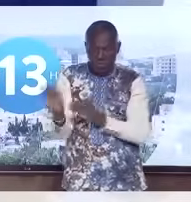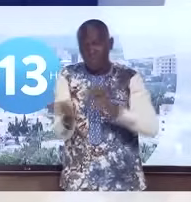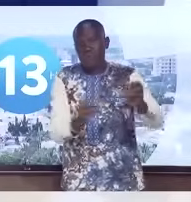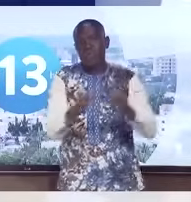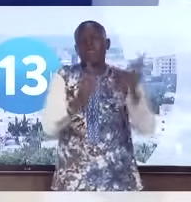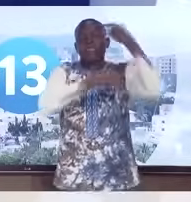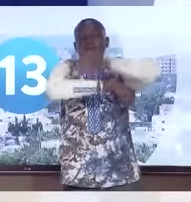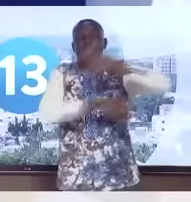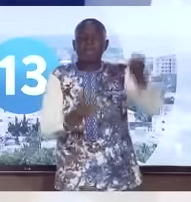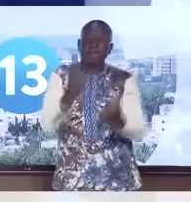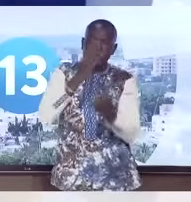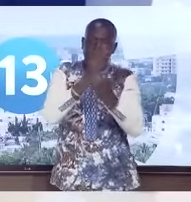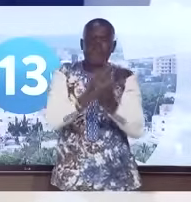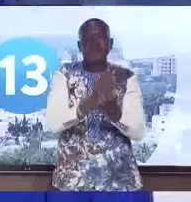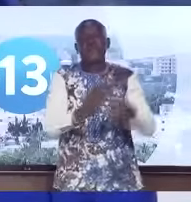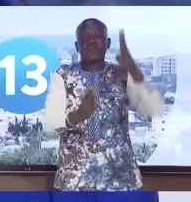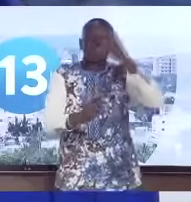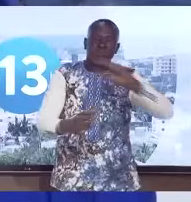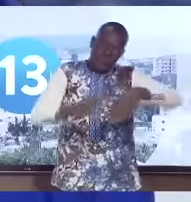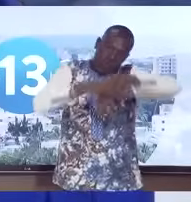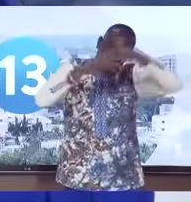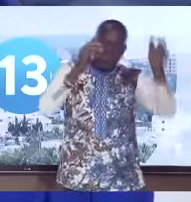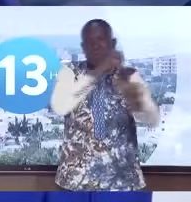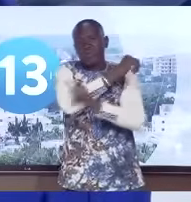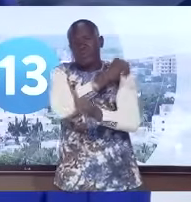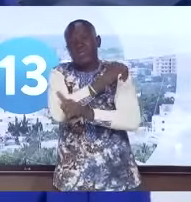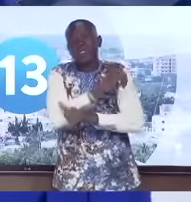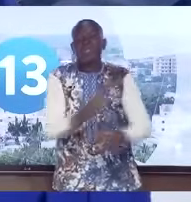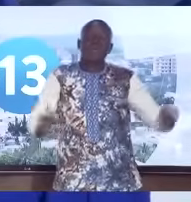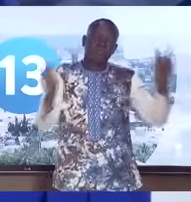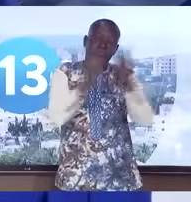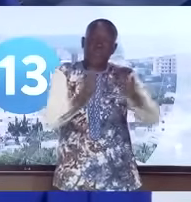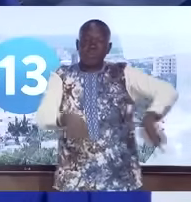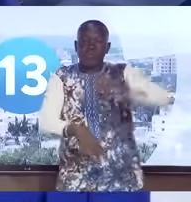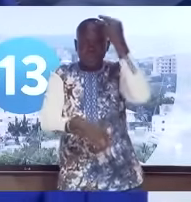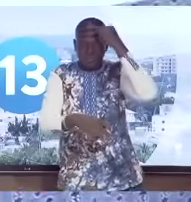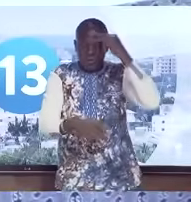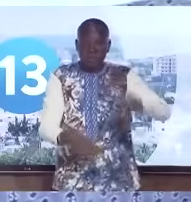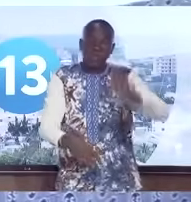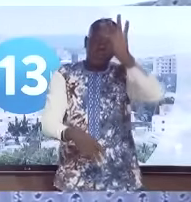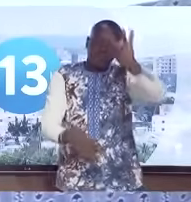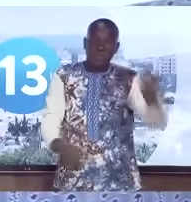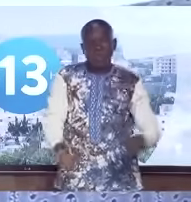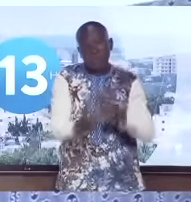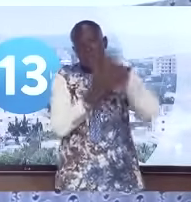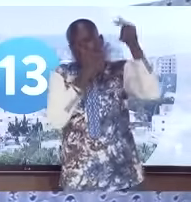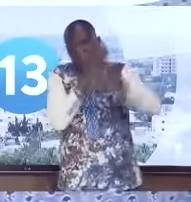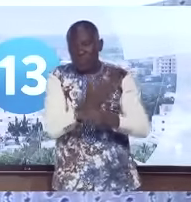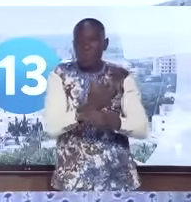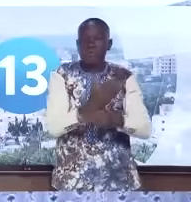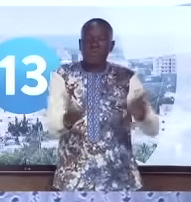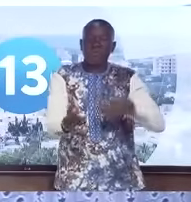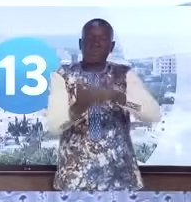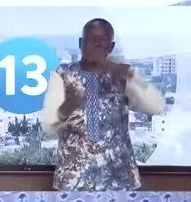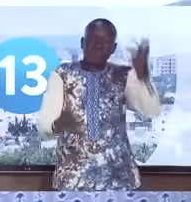journées économiques du Burkina hors du pays. Le Conseil des ministres en sa séance du 27 mars 2024 portait